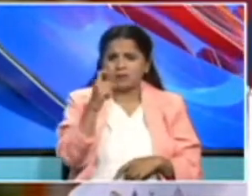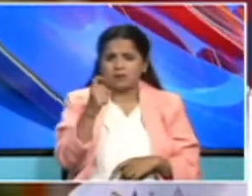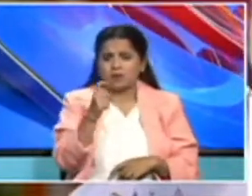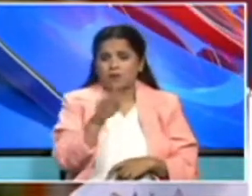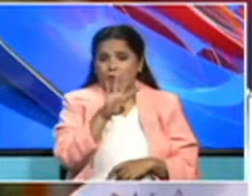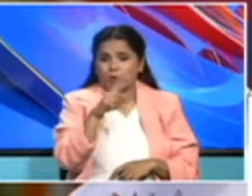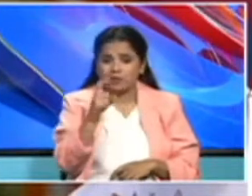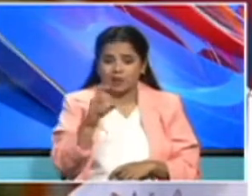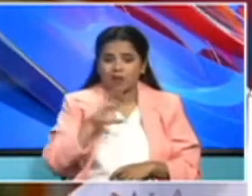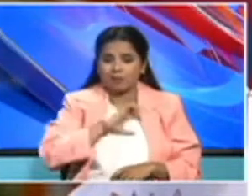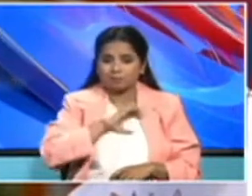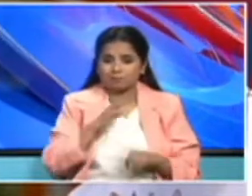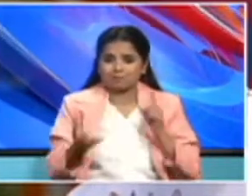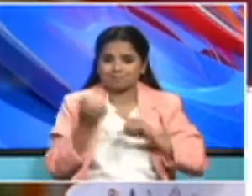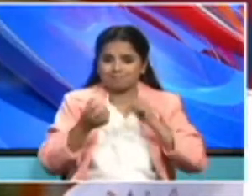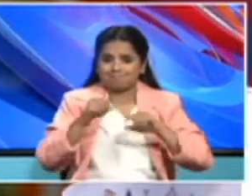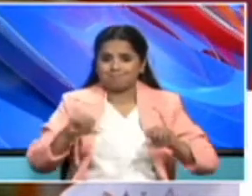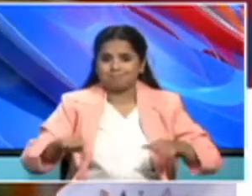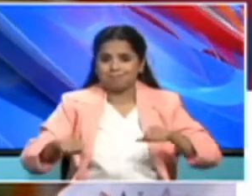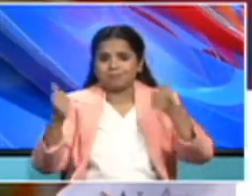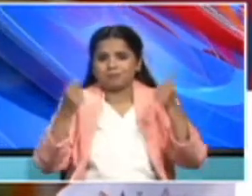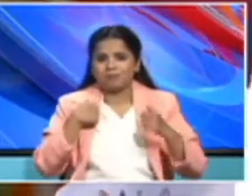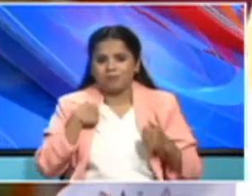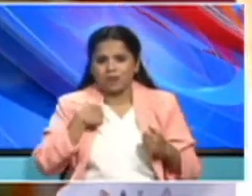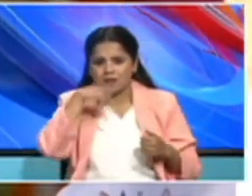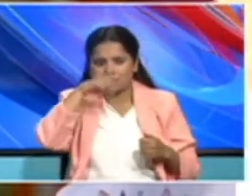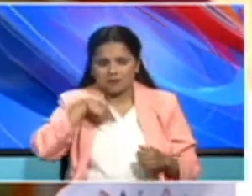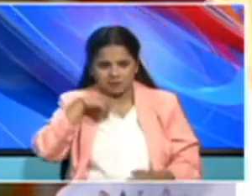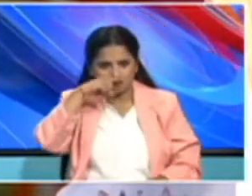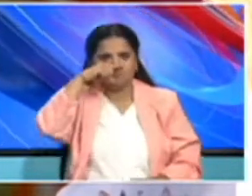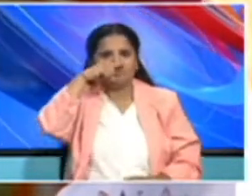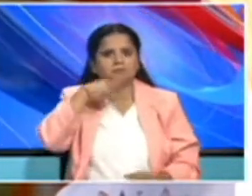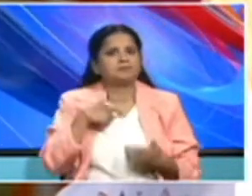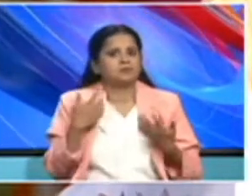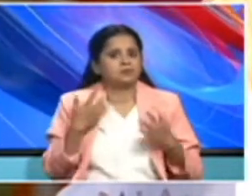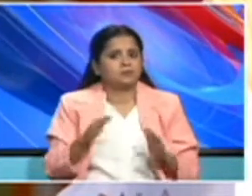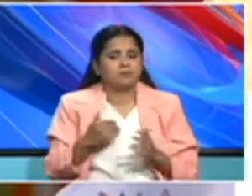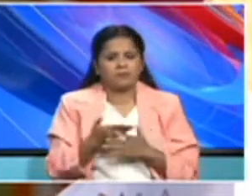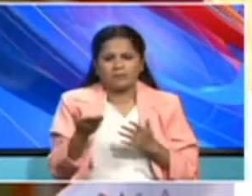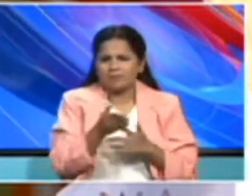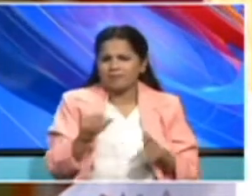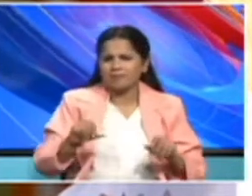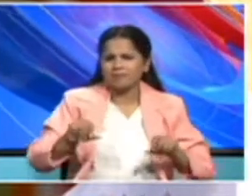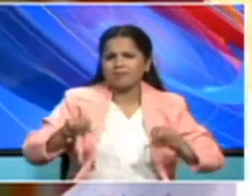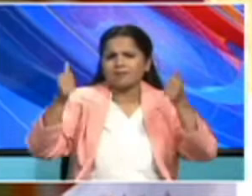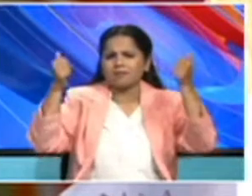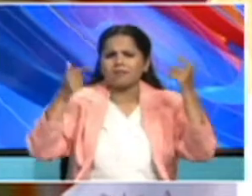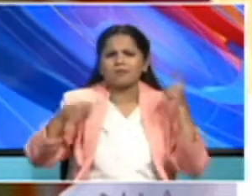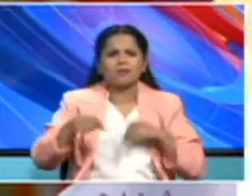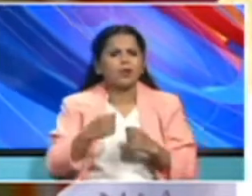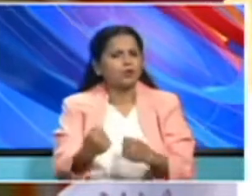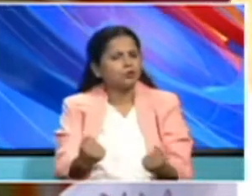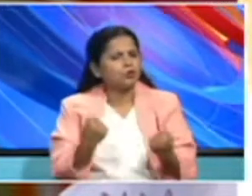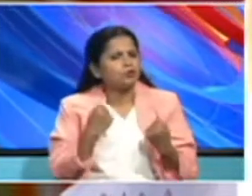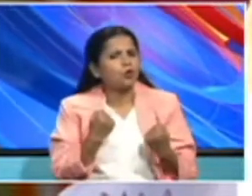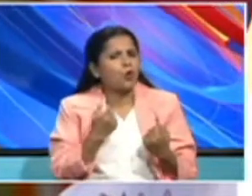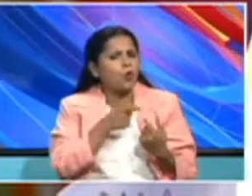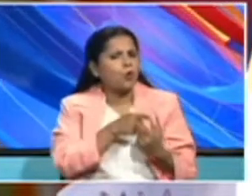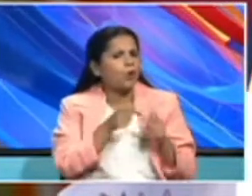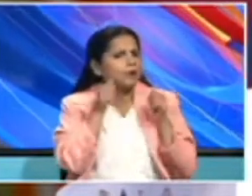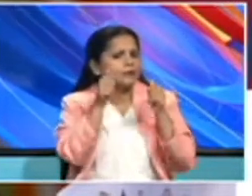47 मेडल जीतकर देश की शान बढ़ाई। इस सफलता का सबसे ताकतवर पक्ष यह